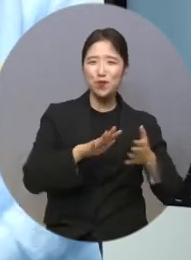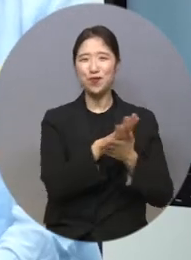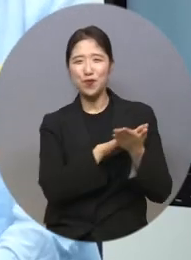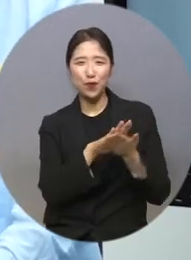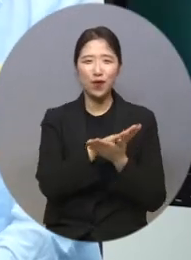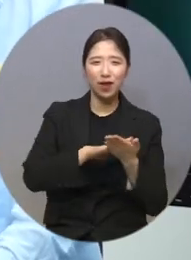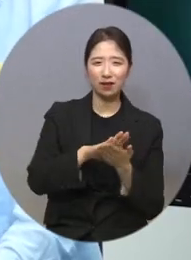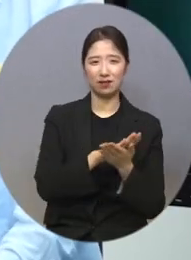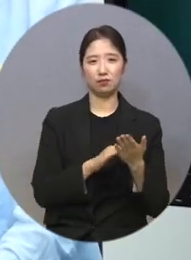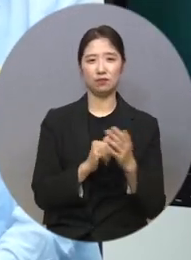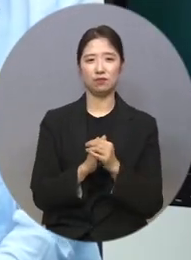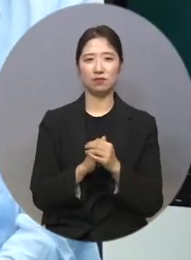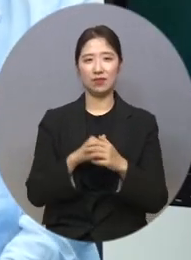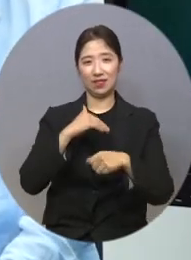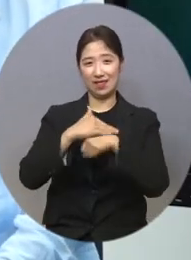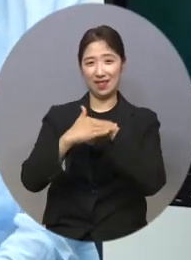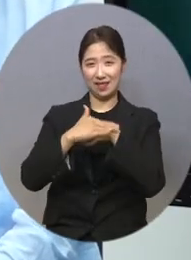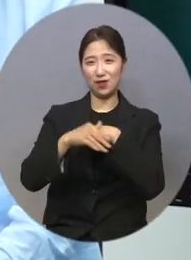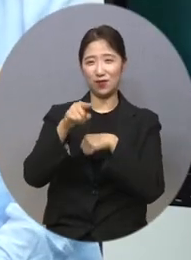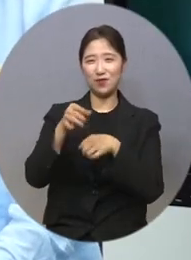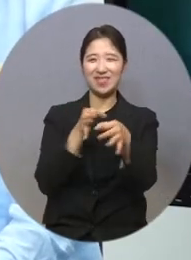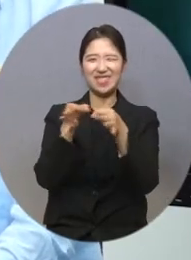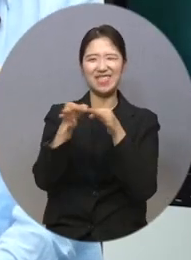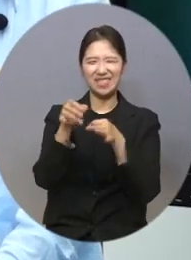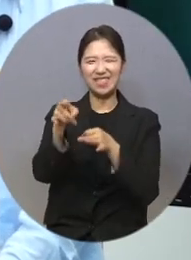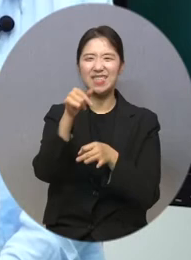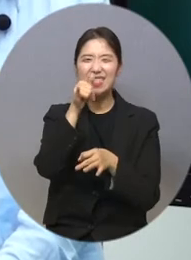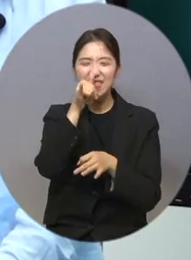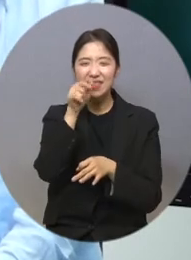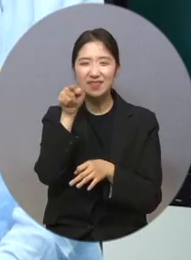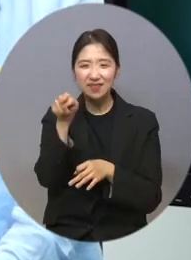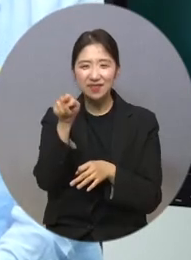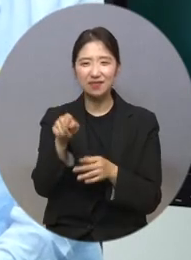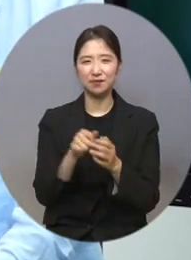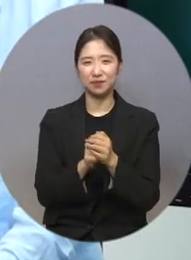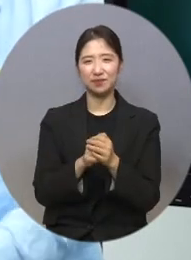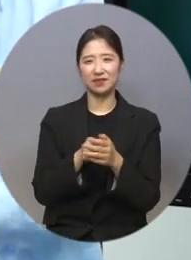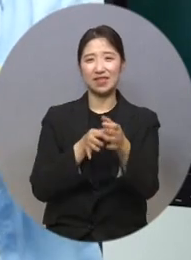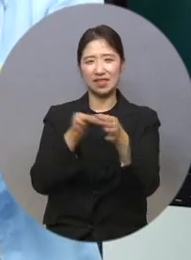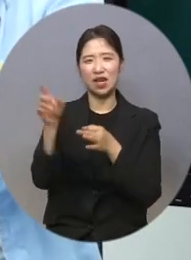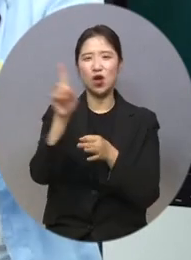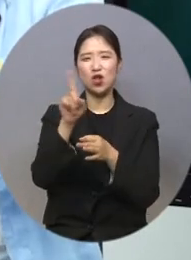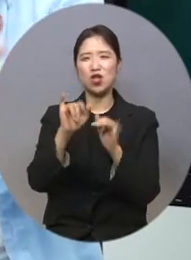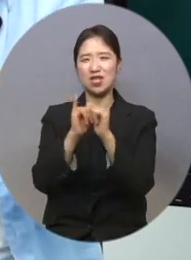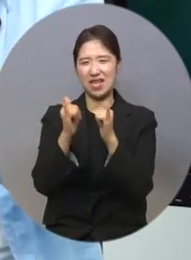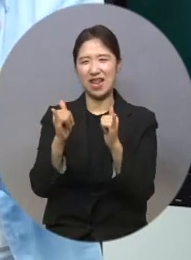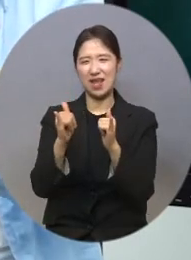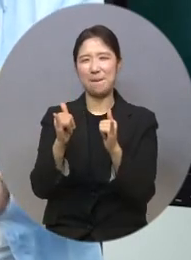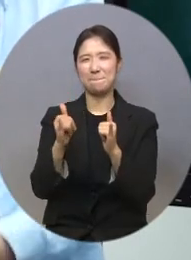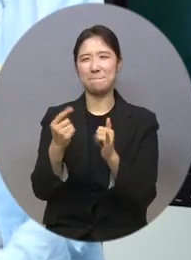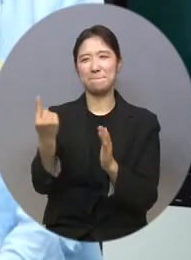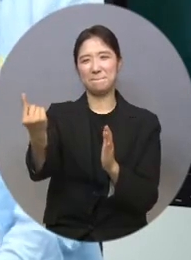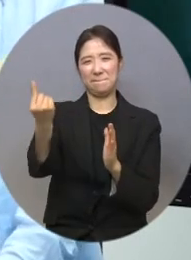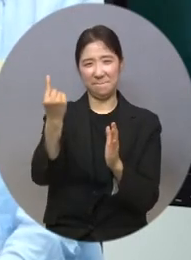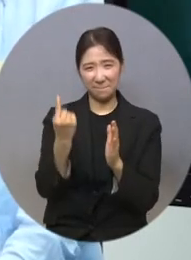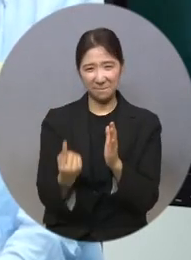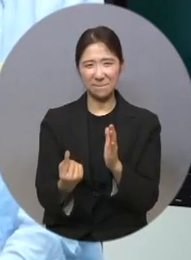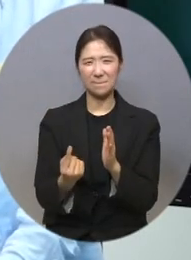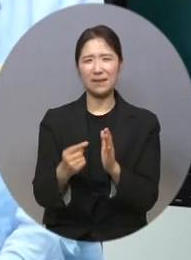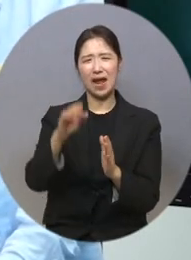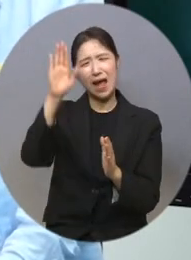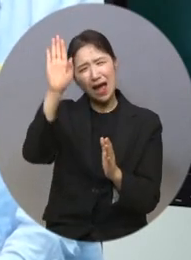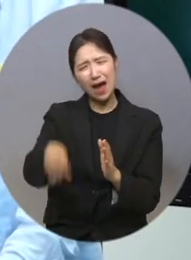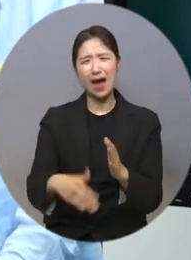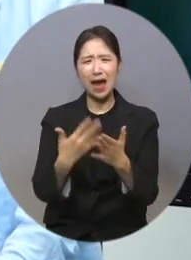있는데 이제 대구의 칠성시장이라고 있거든요. 그 시장에 어떤 사람이 딱 나타났는데 아이고